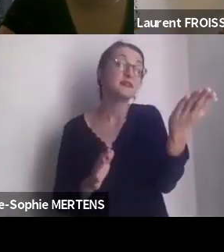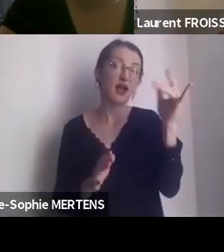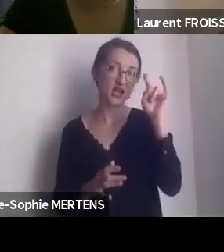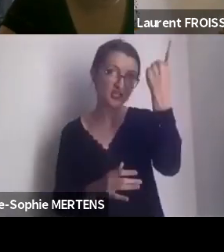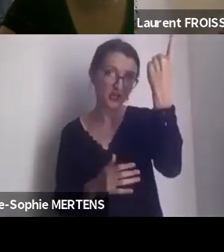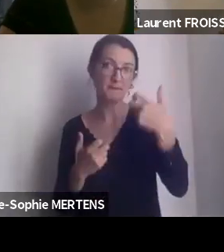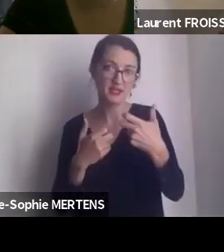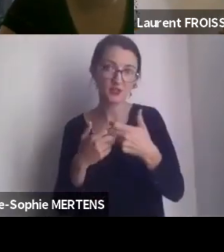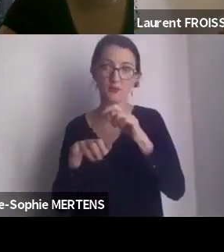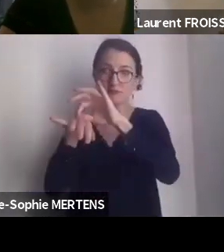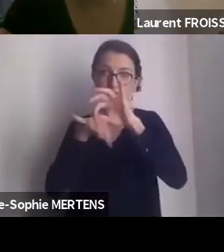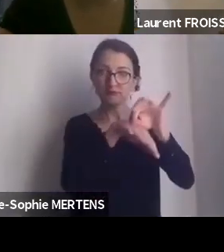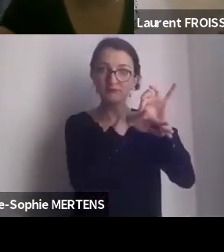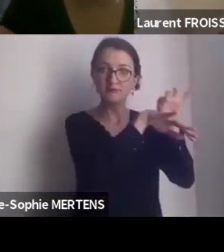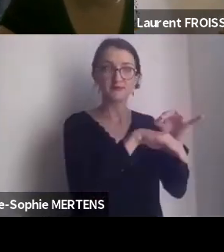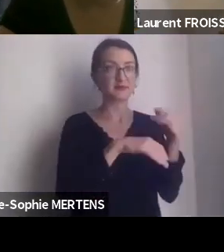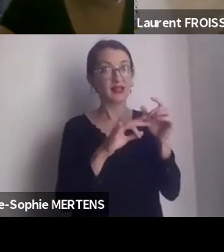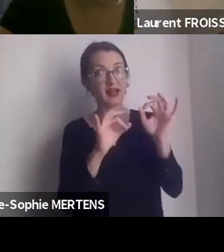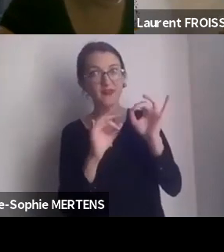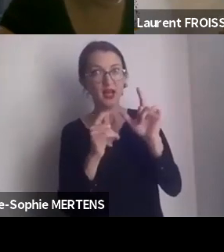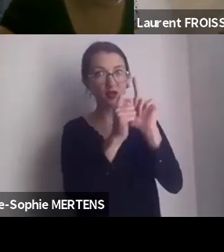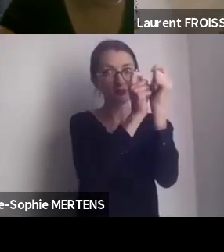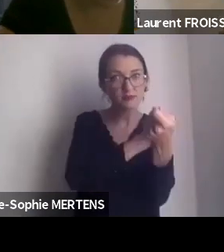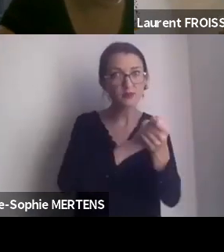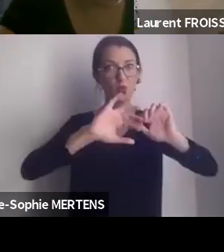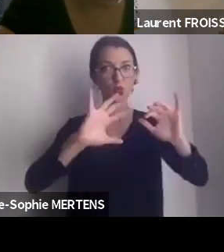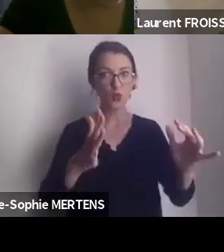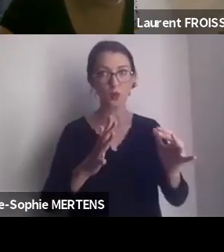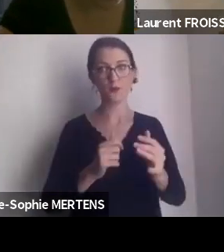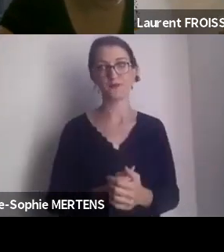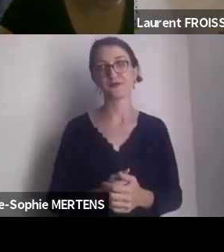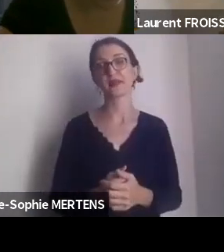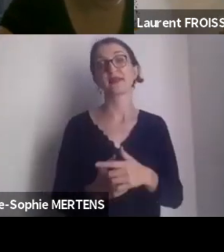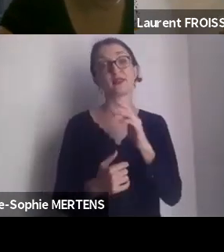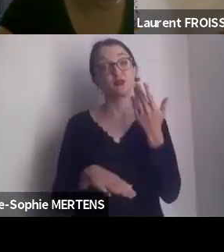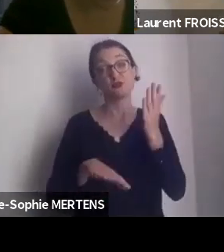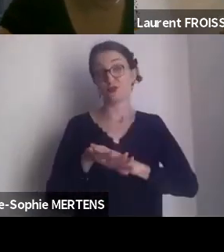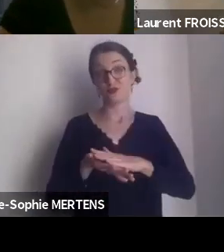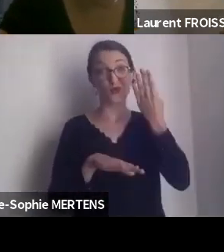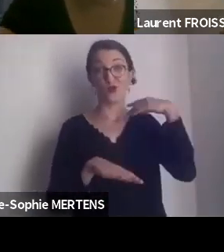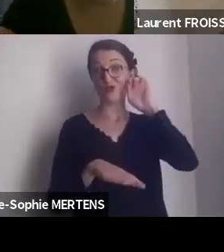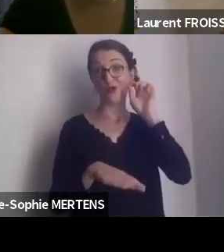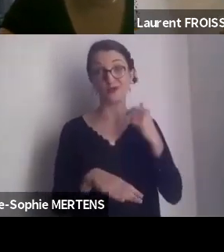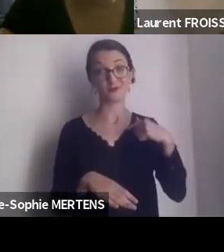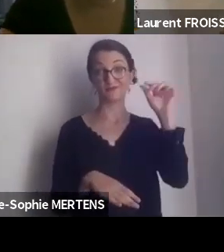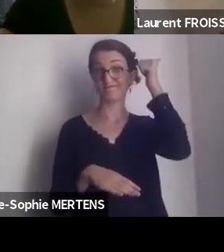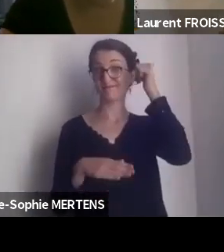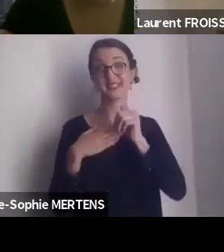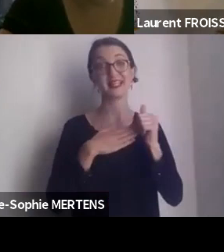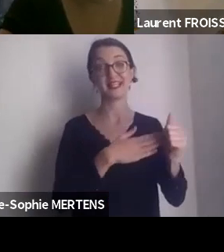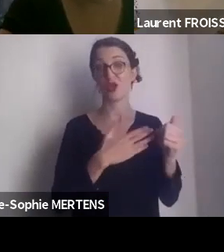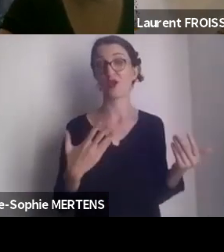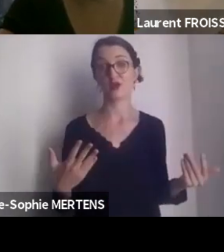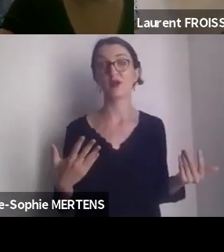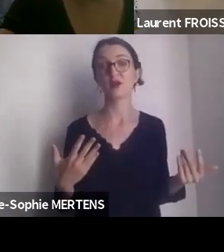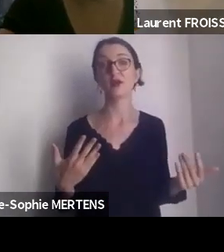justement dans leur transformation. Et donc, forte cette proposition de valeur, on est devenu le leader européen sur ce genre de pratique, notamment parce qu'on